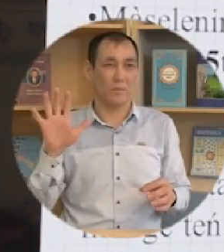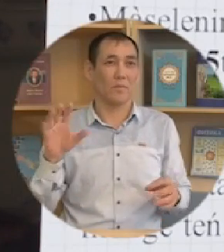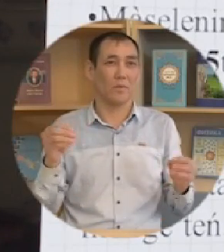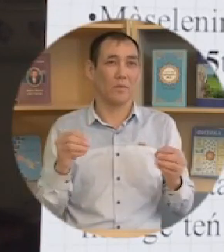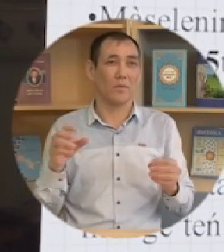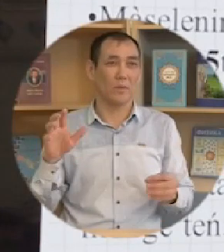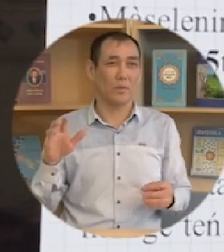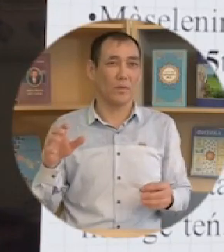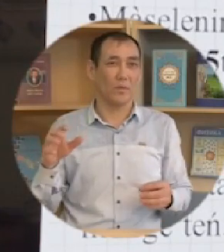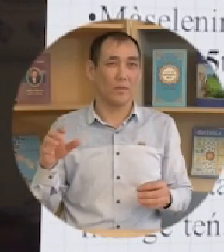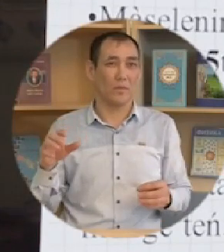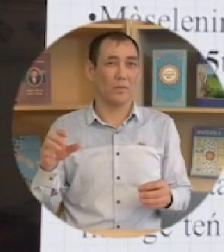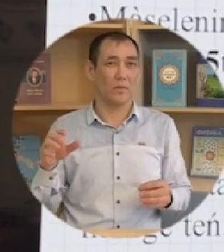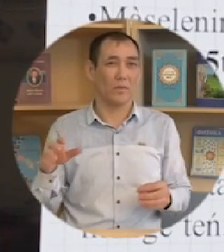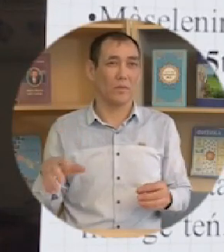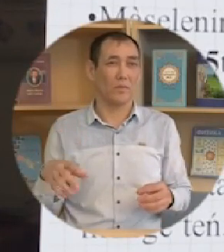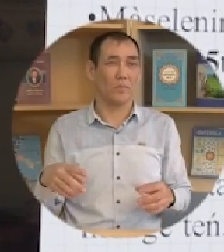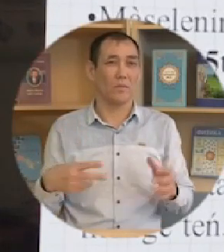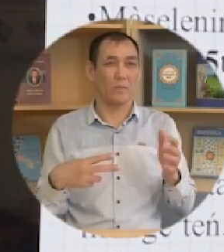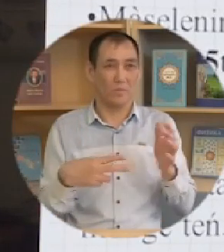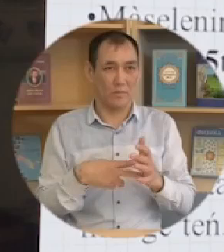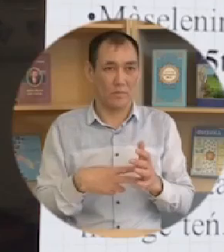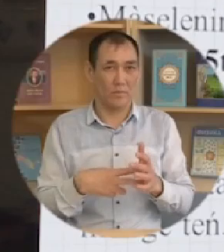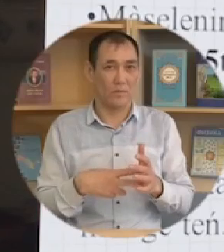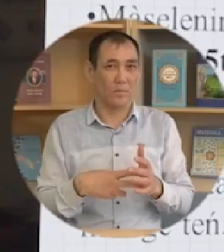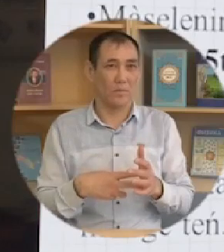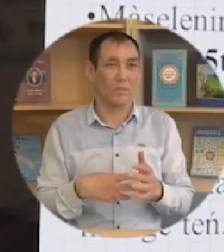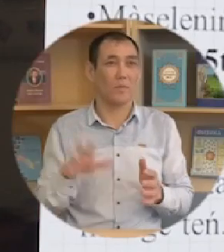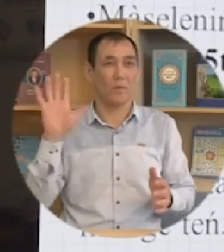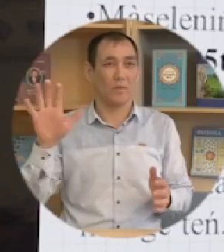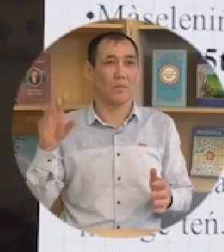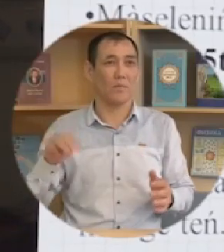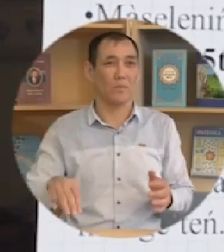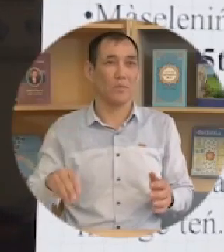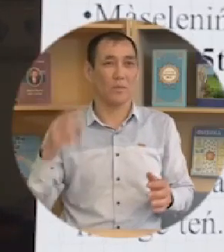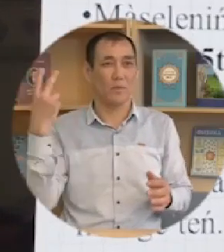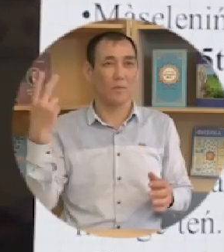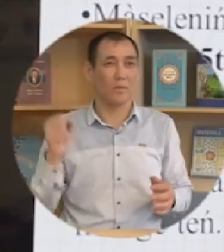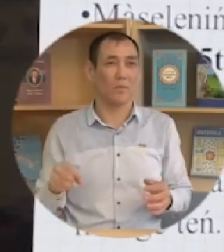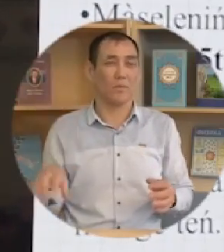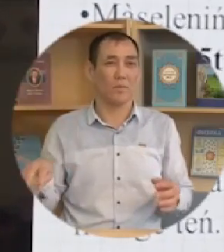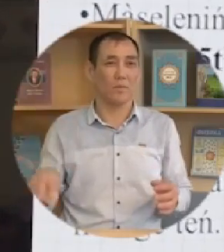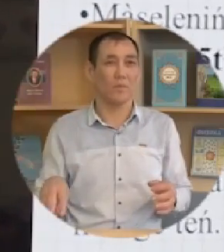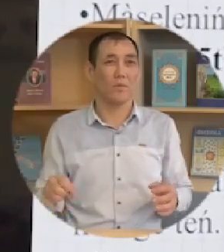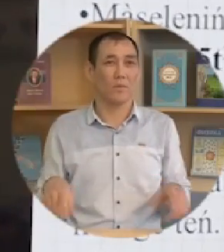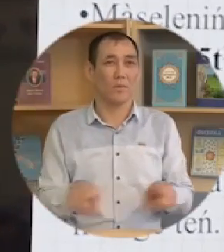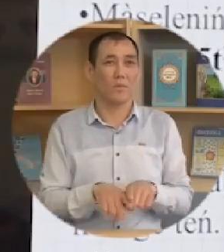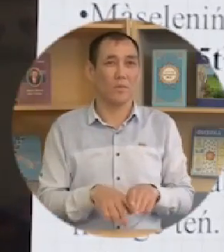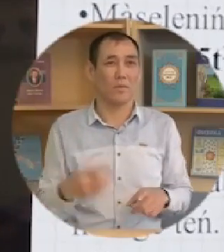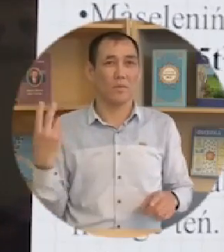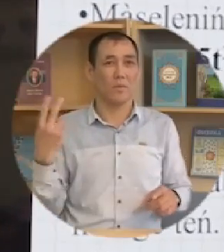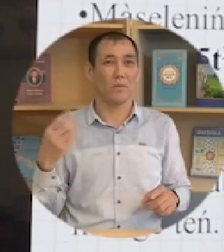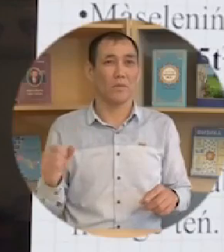квадратты 2-ге бөлгенімізде 5 Т квадрат метрге тең болады.